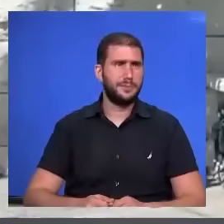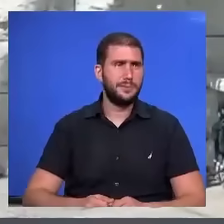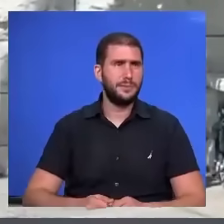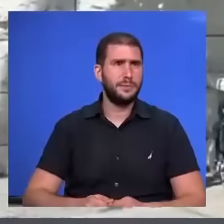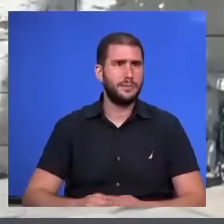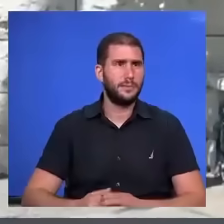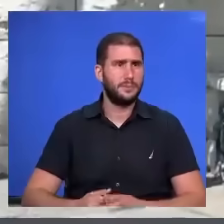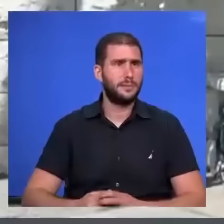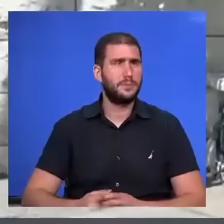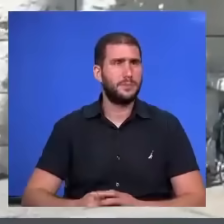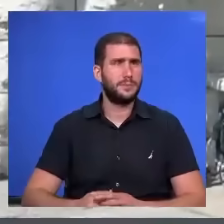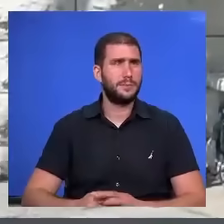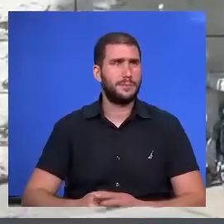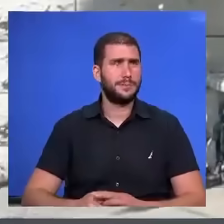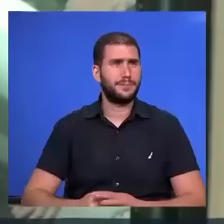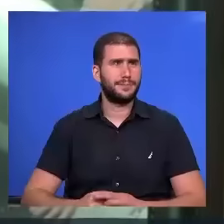שלום.